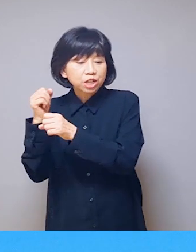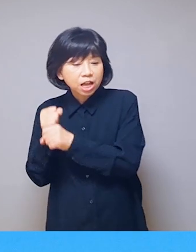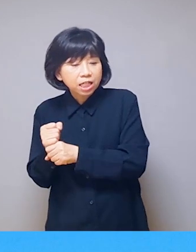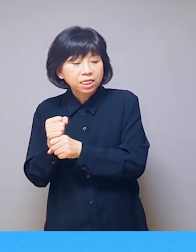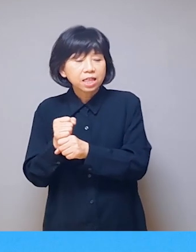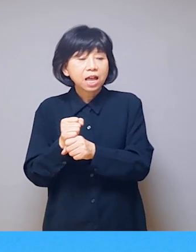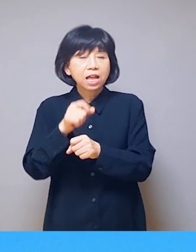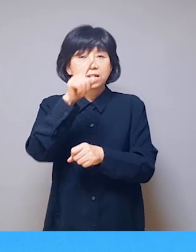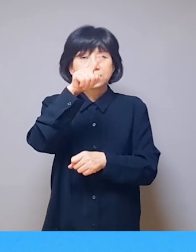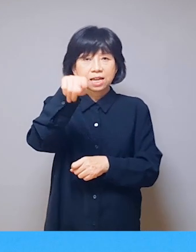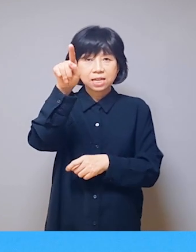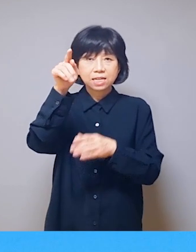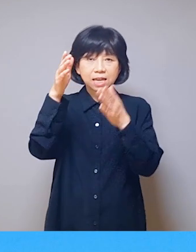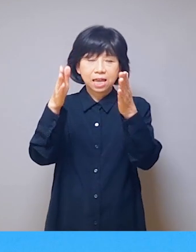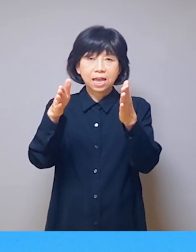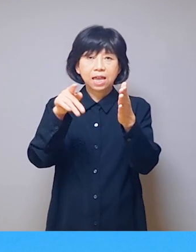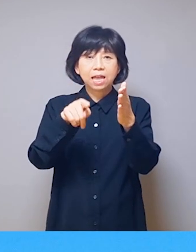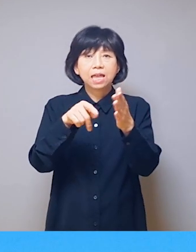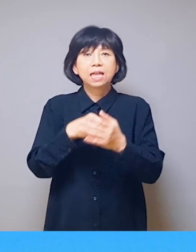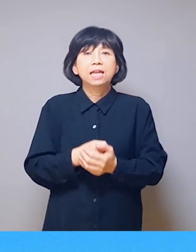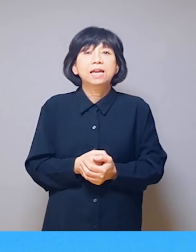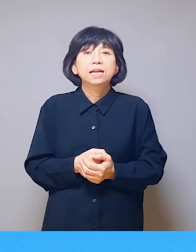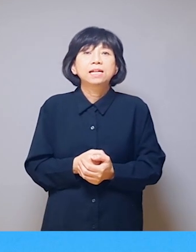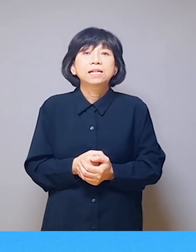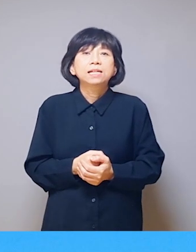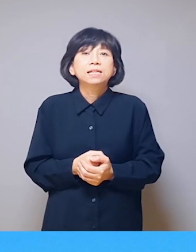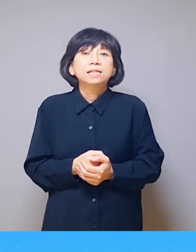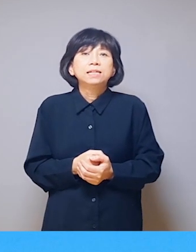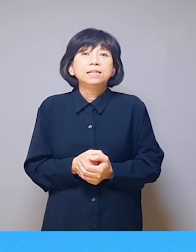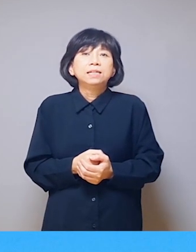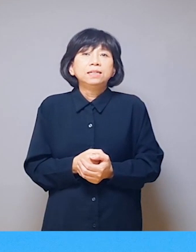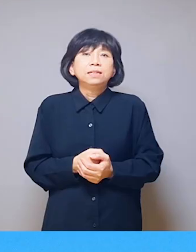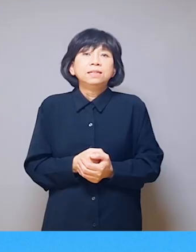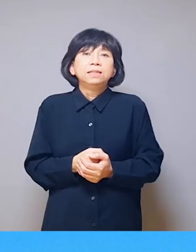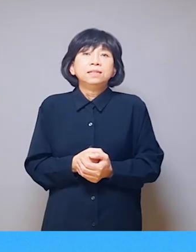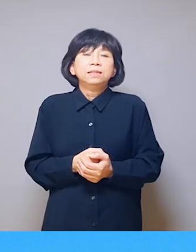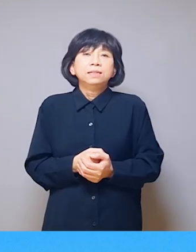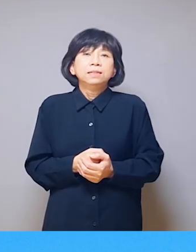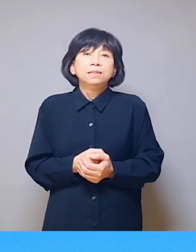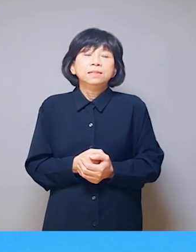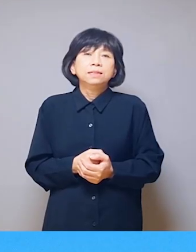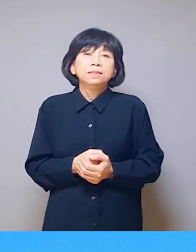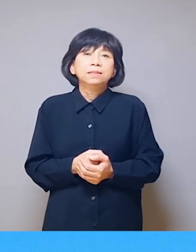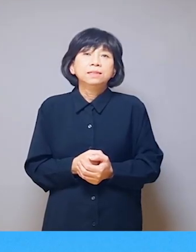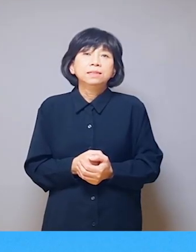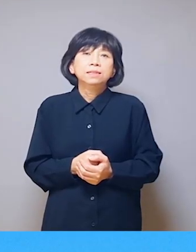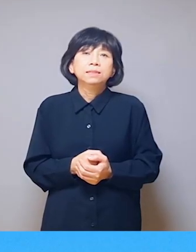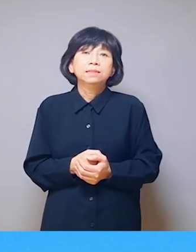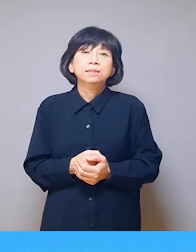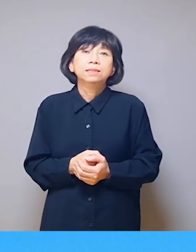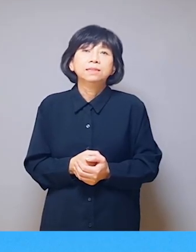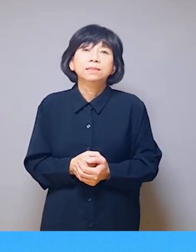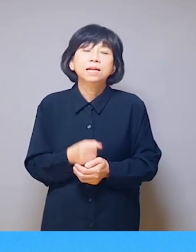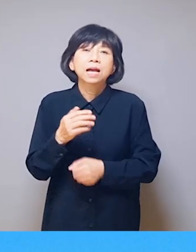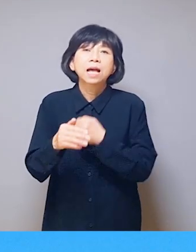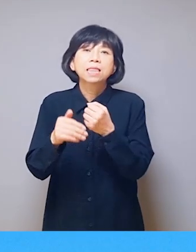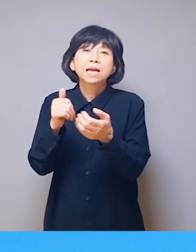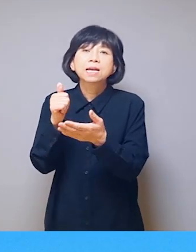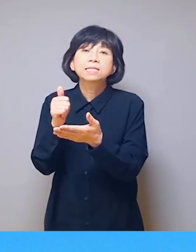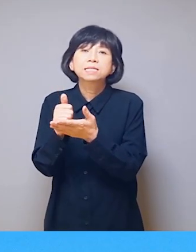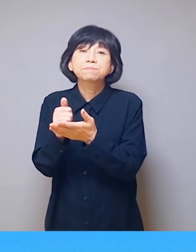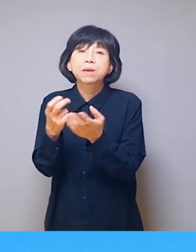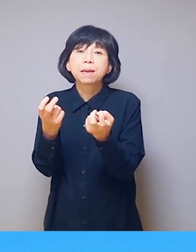띄어쓰기 안에 죄송합니다, 영어가 적혀 있어요. 영어. 뭐라고 적혀 있냐면